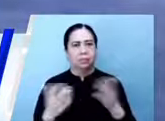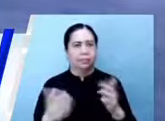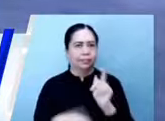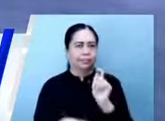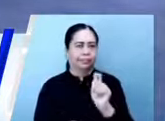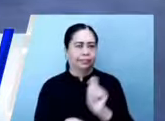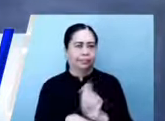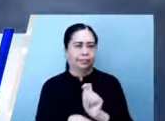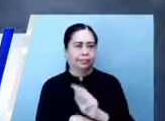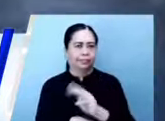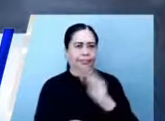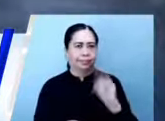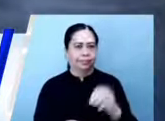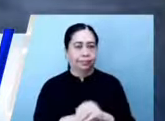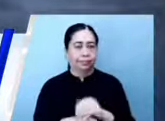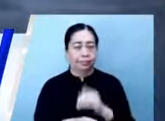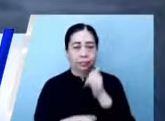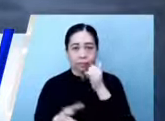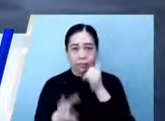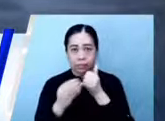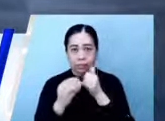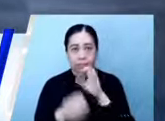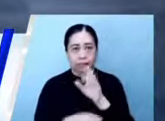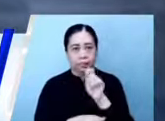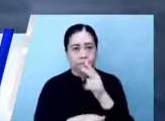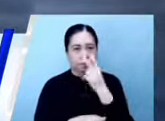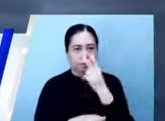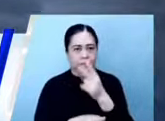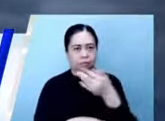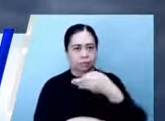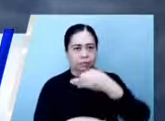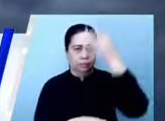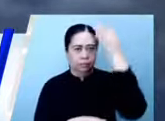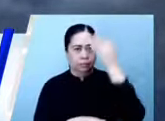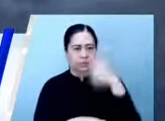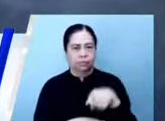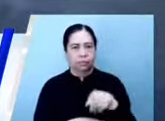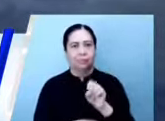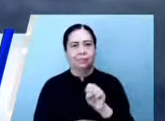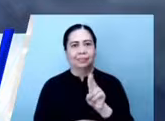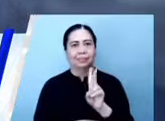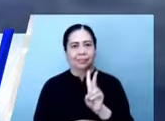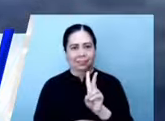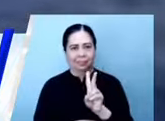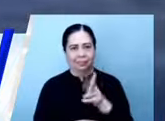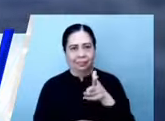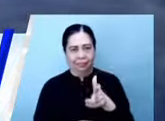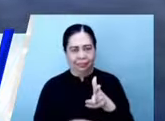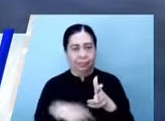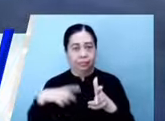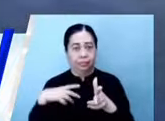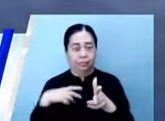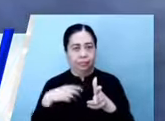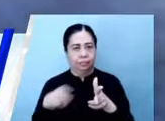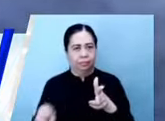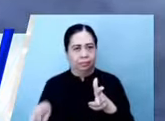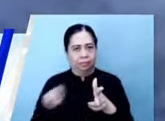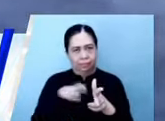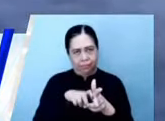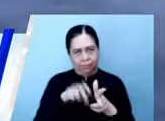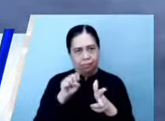Sa CCTV, makikita ang pumuwesto ang lalaki sa harap ng nakaparadang SUV. Maya-maya, may sumakay na babae sa SUV at pinaandar